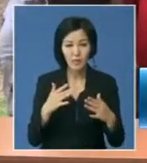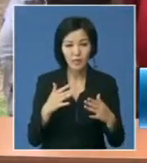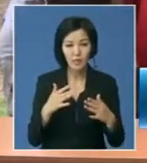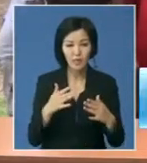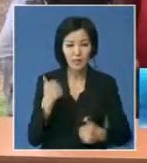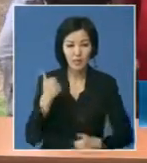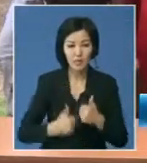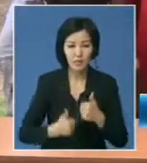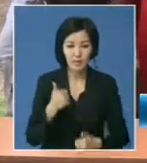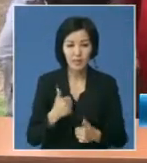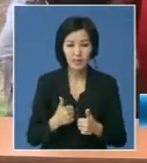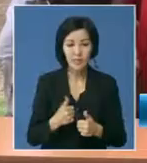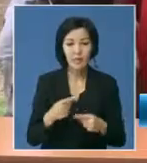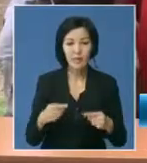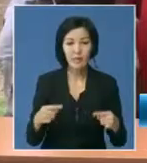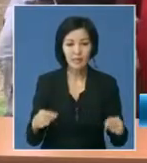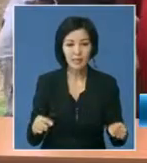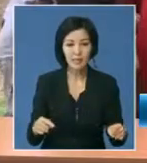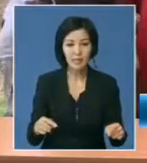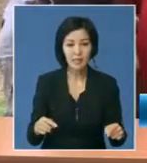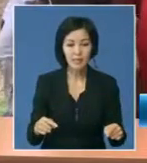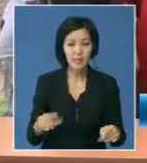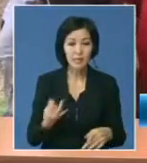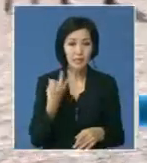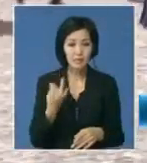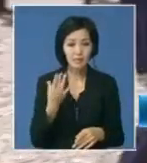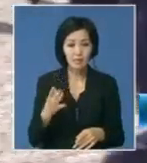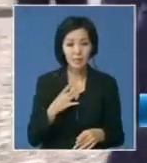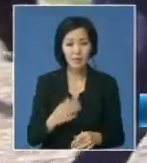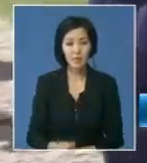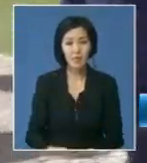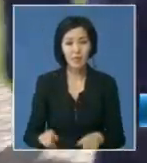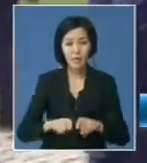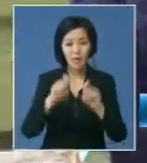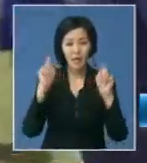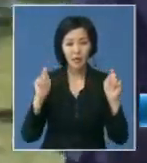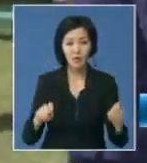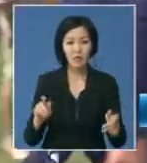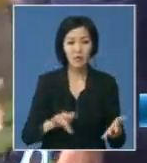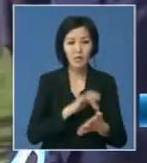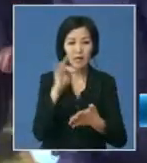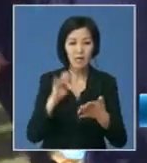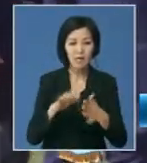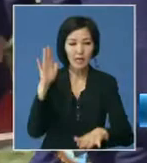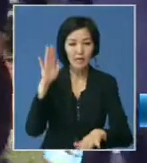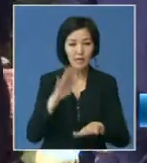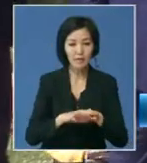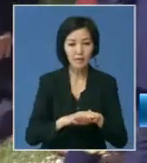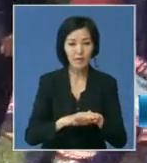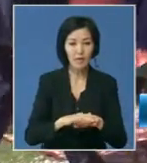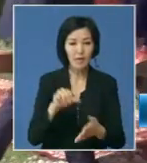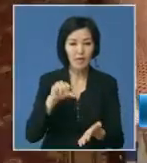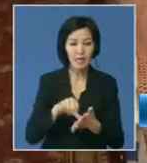көптеген жарыстар және басқа да қызық жағдайлар болып жатады. Ашылу салтанатына Талдықорған қаласының әкімі Бағдат Қарасаев та